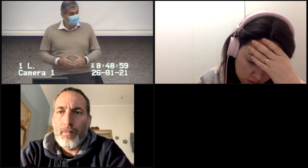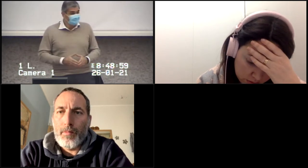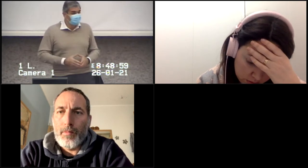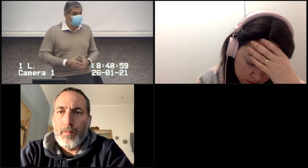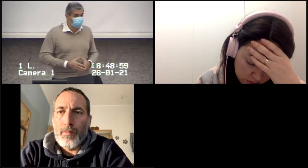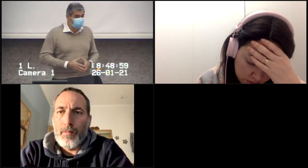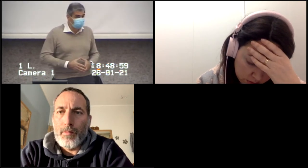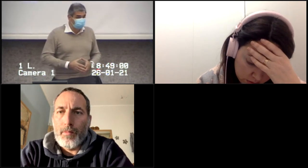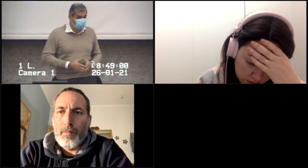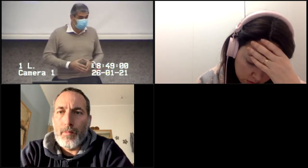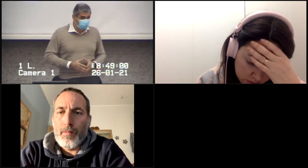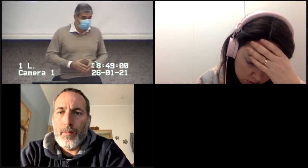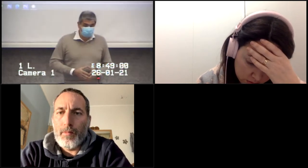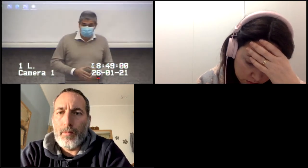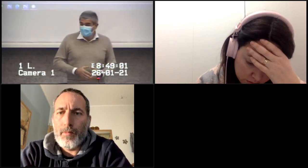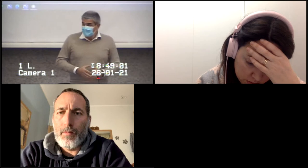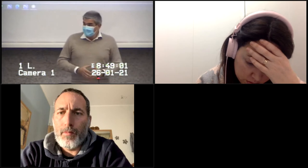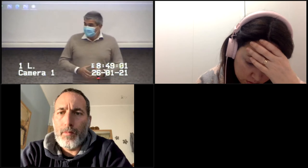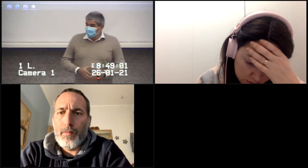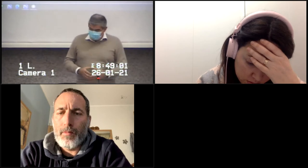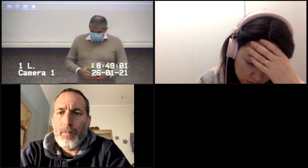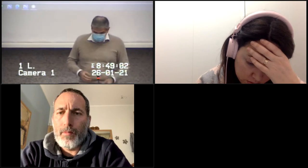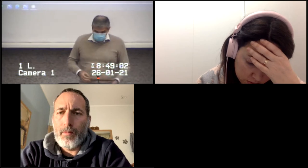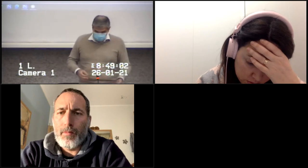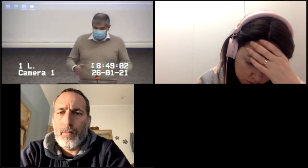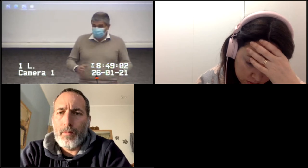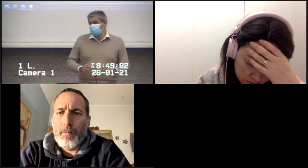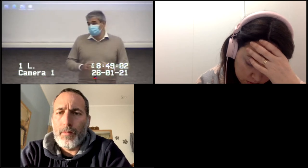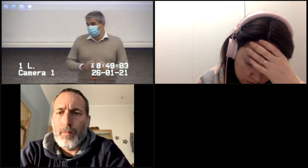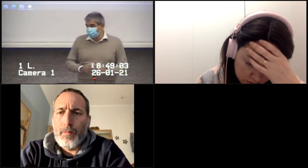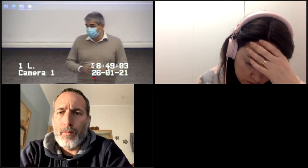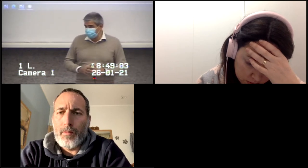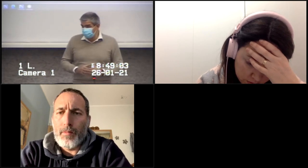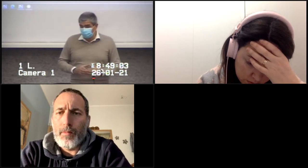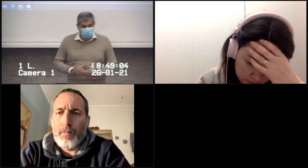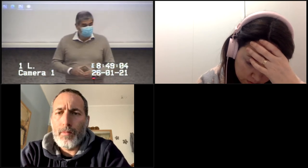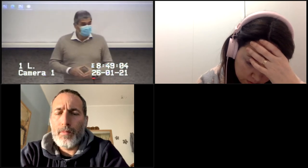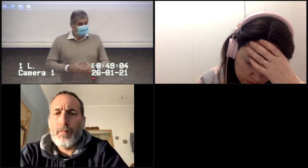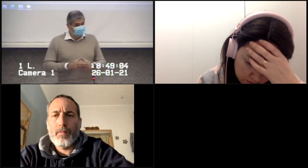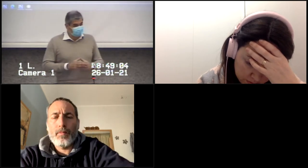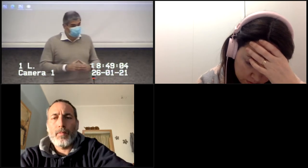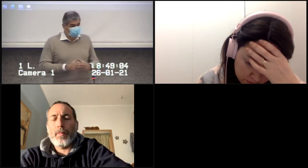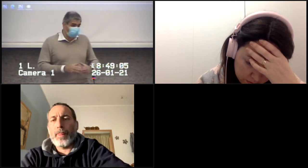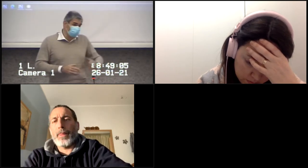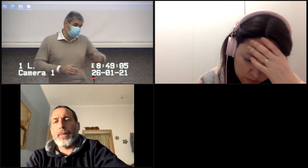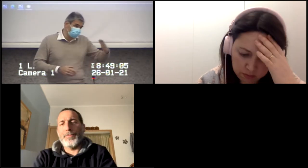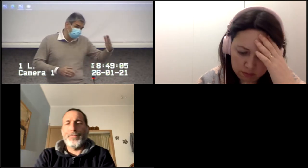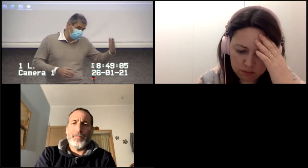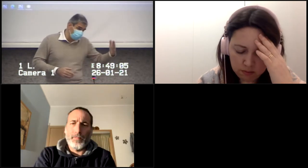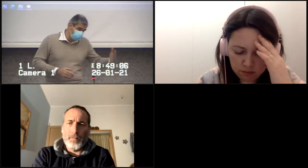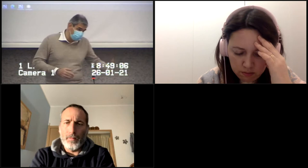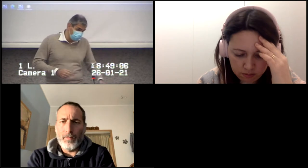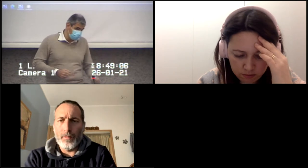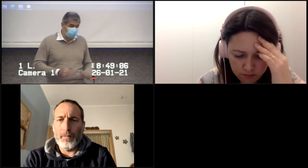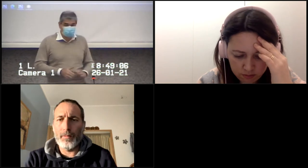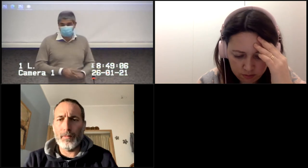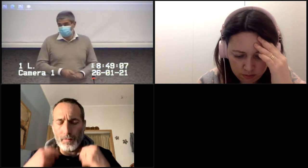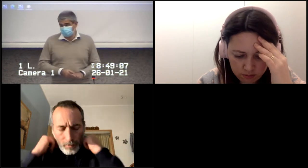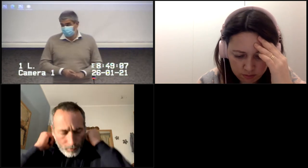percorso deliberativo della variante di PGT, quindi stavo dicendo l'amministrazione, tenendo conto sia di questo